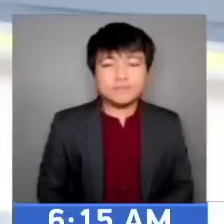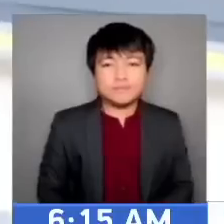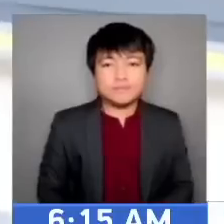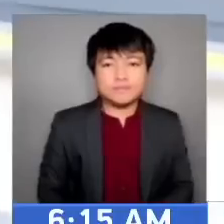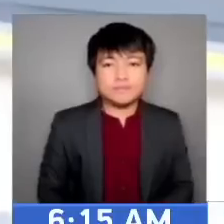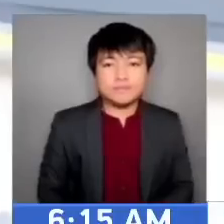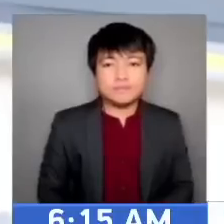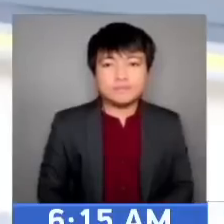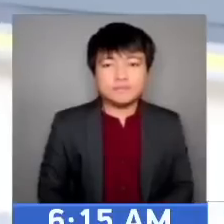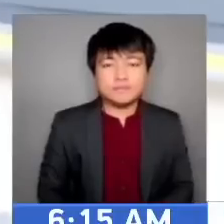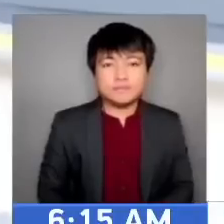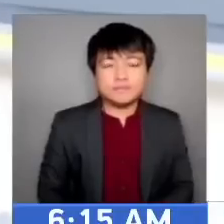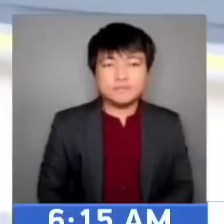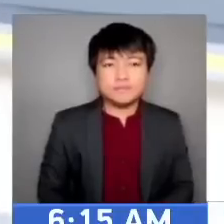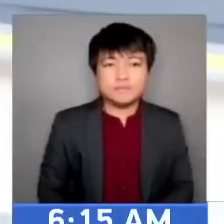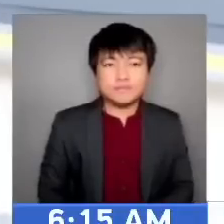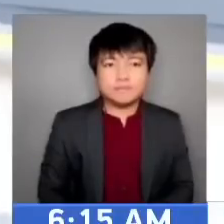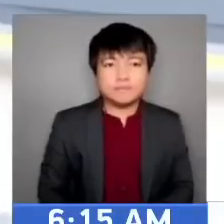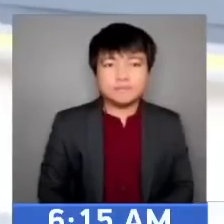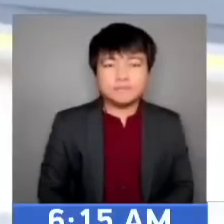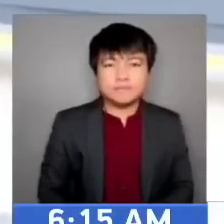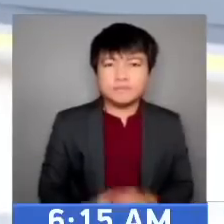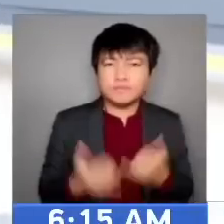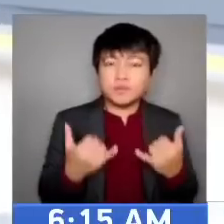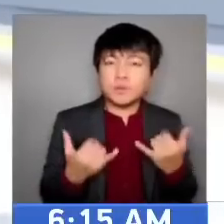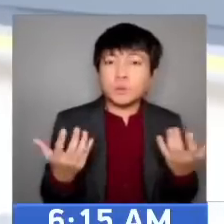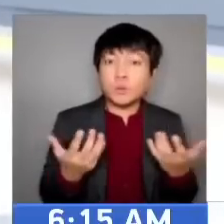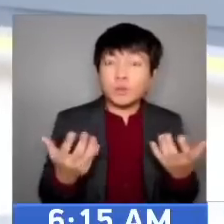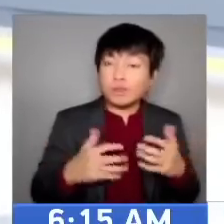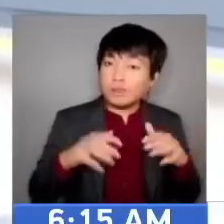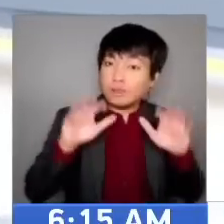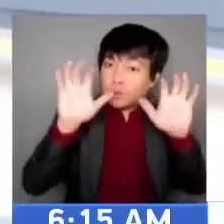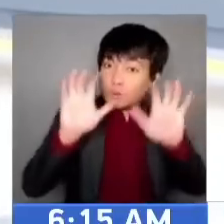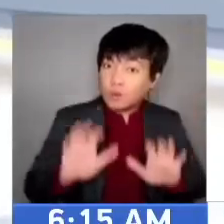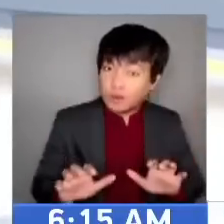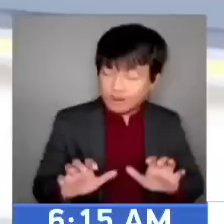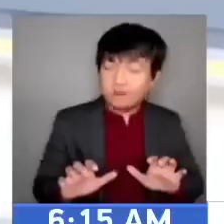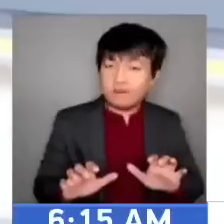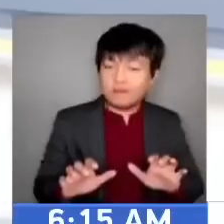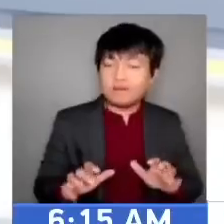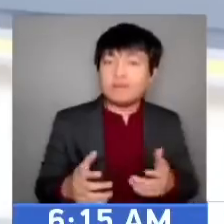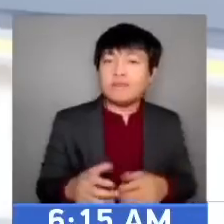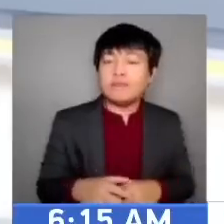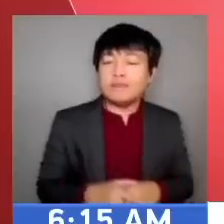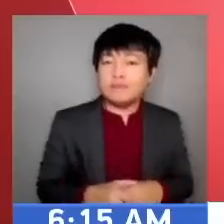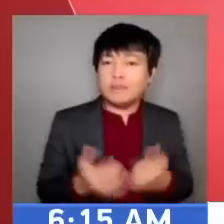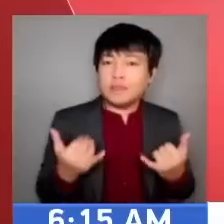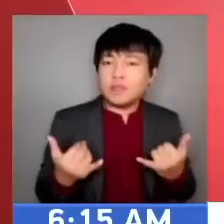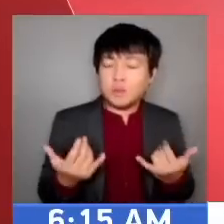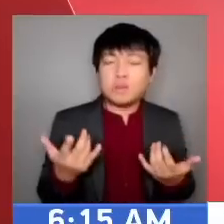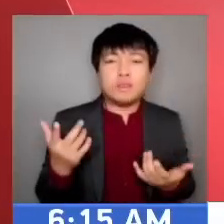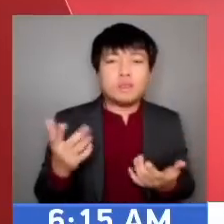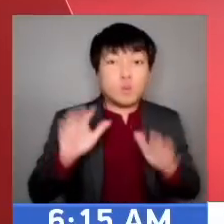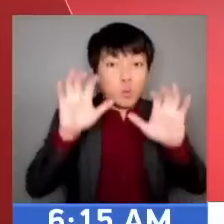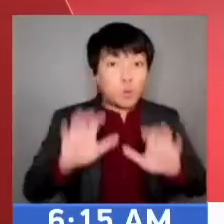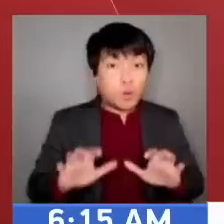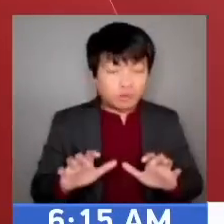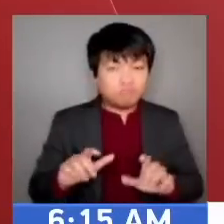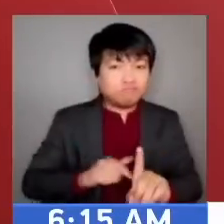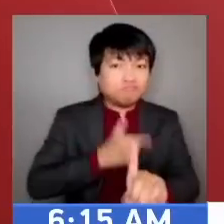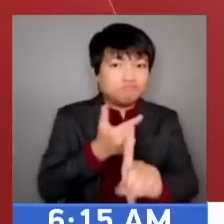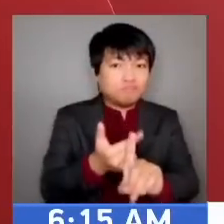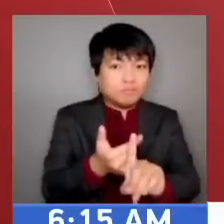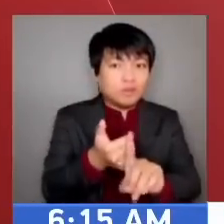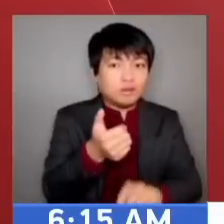kumustahin na natin Magiging lagay ng panahon at mapanay natin live si Robert badrina weather specialist mula sa pag-asa Magandang umaga